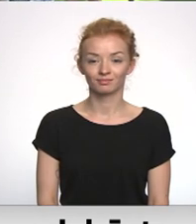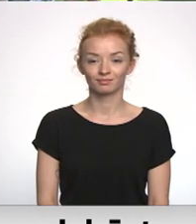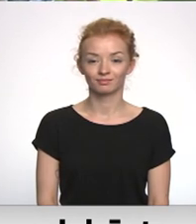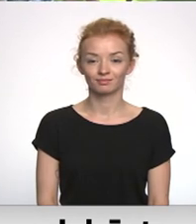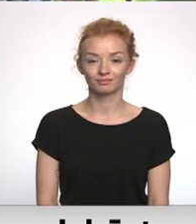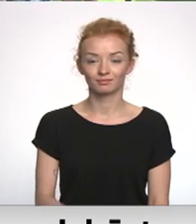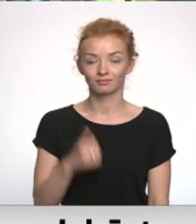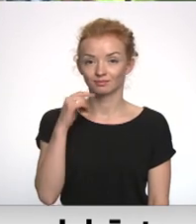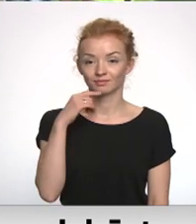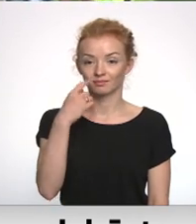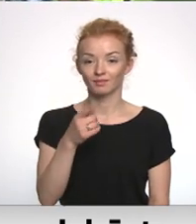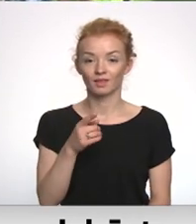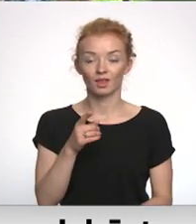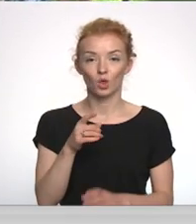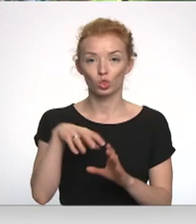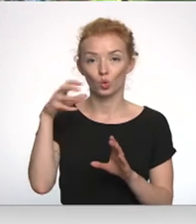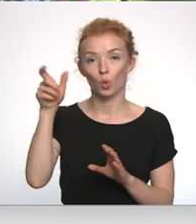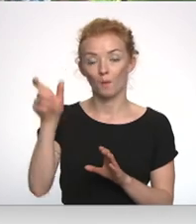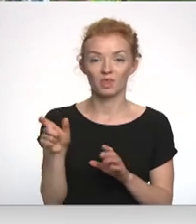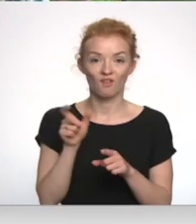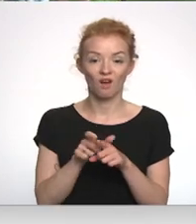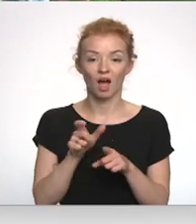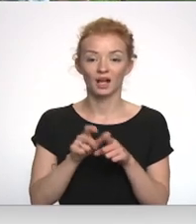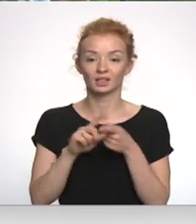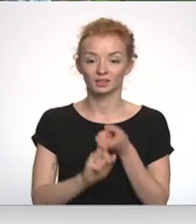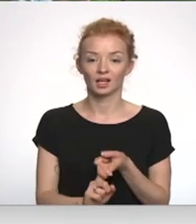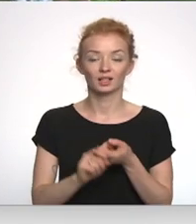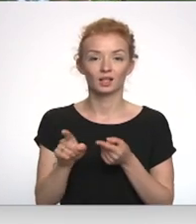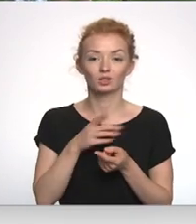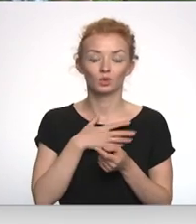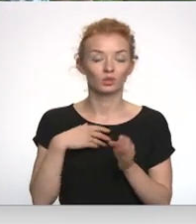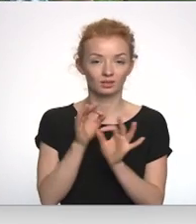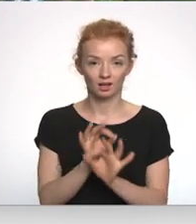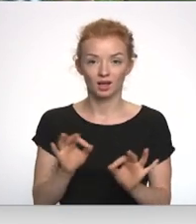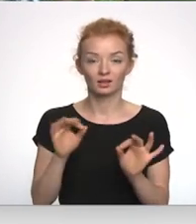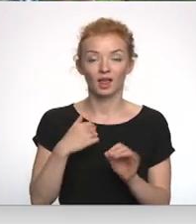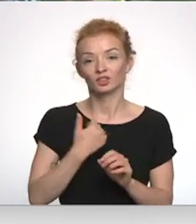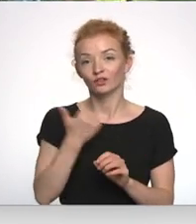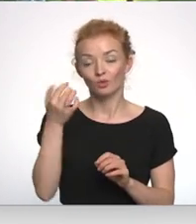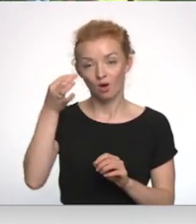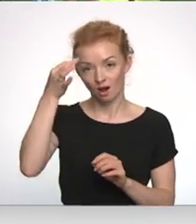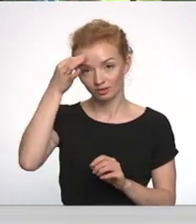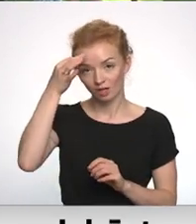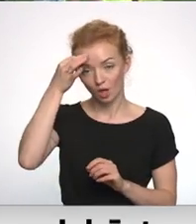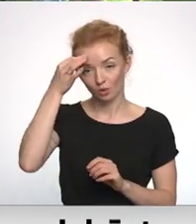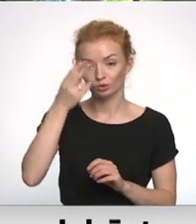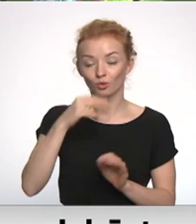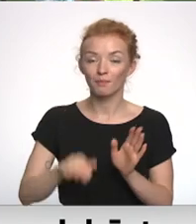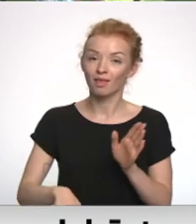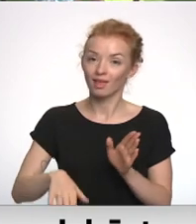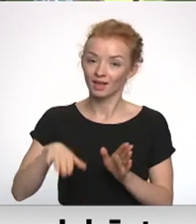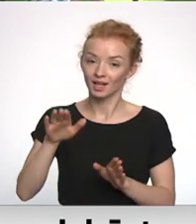Ja tie saistās ar Dūmiņu vārdu, tas ir vienkārši vienreizēji. Bet es viņu atceros no